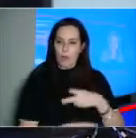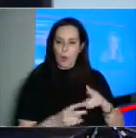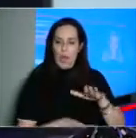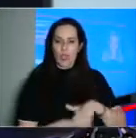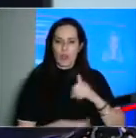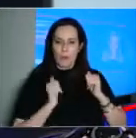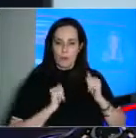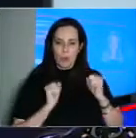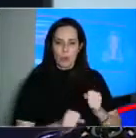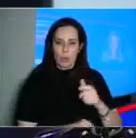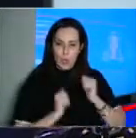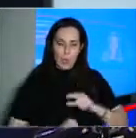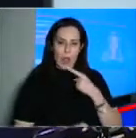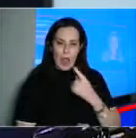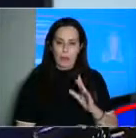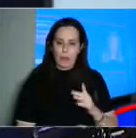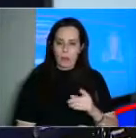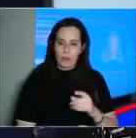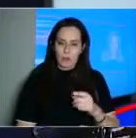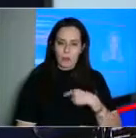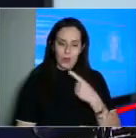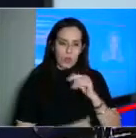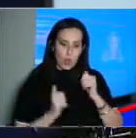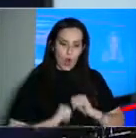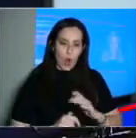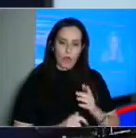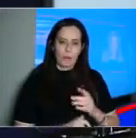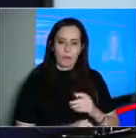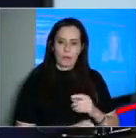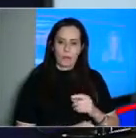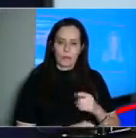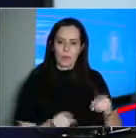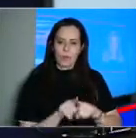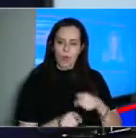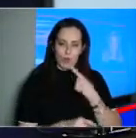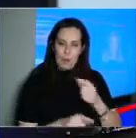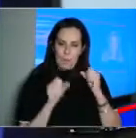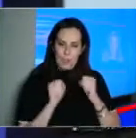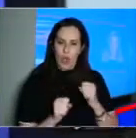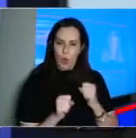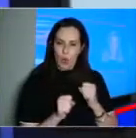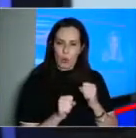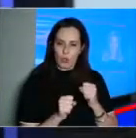ביטחון במרחב. אני מבין שנוח לך לדבר. לא, אני אומר, נוח למסגר, לא לך. אז כמו שמדברים על ביטחון